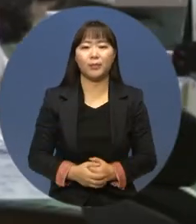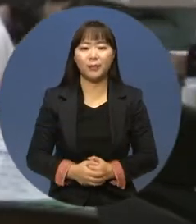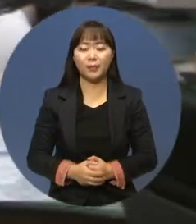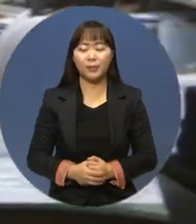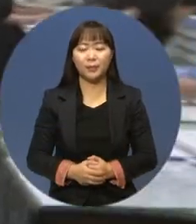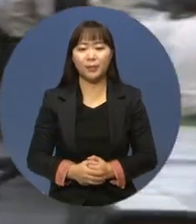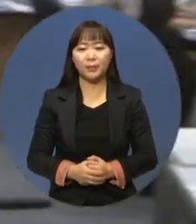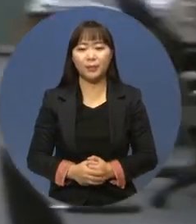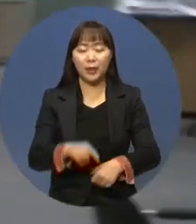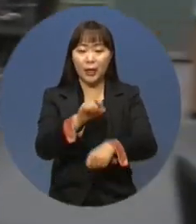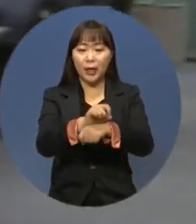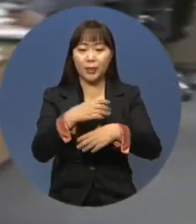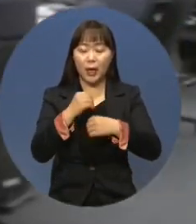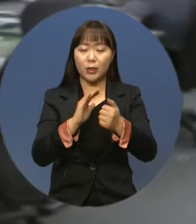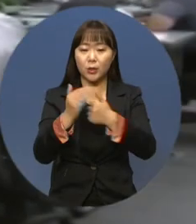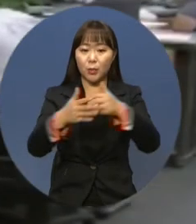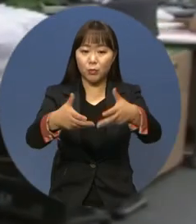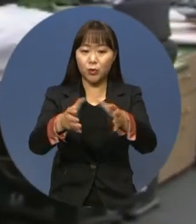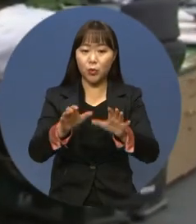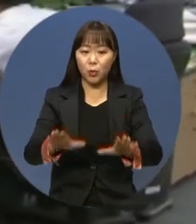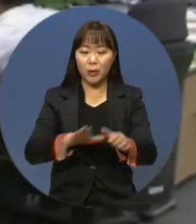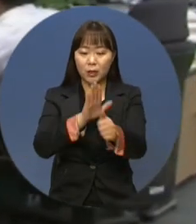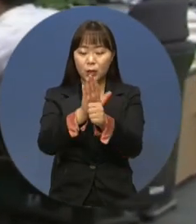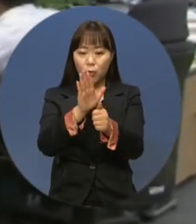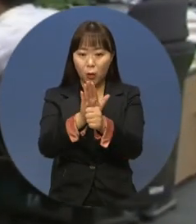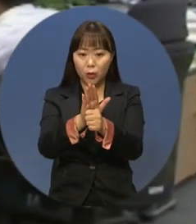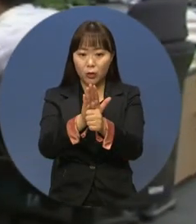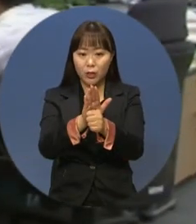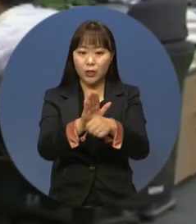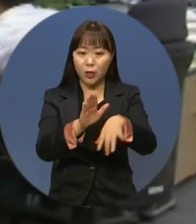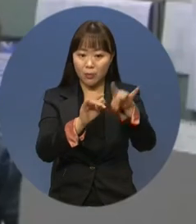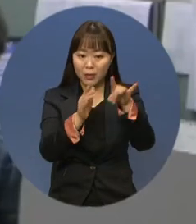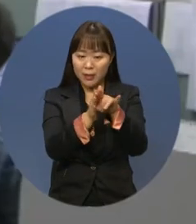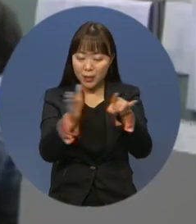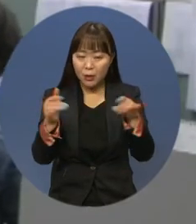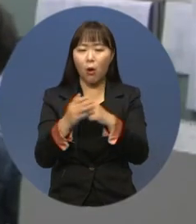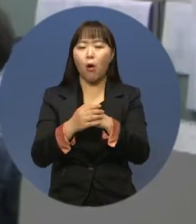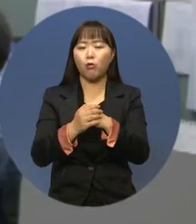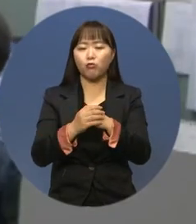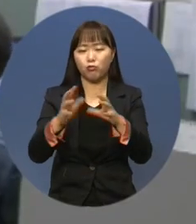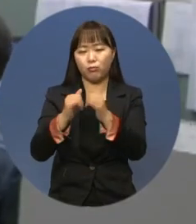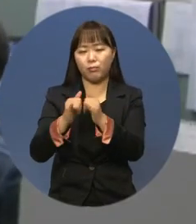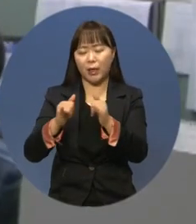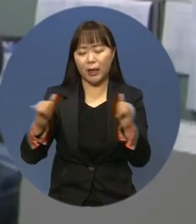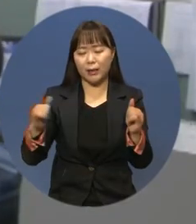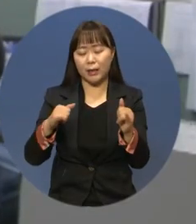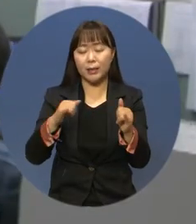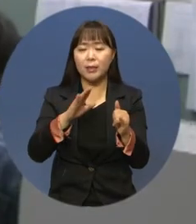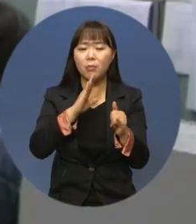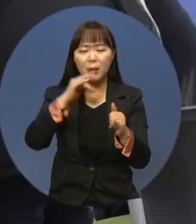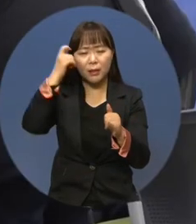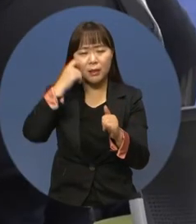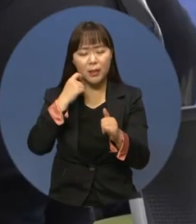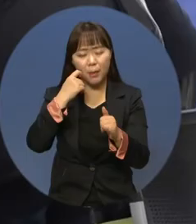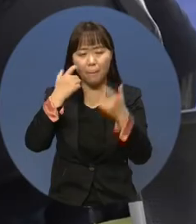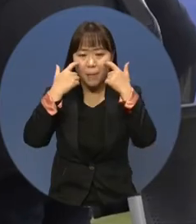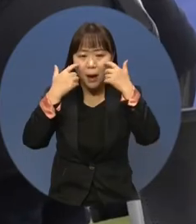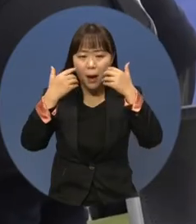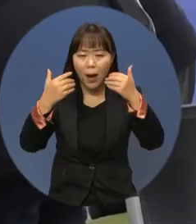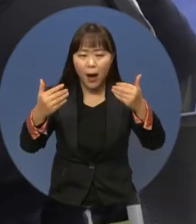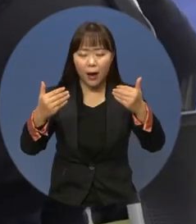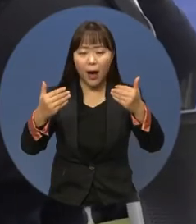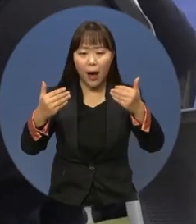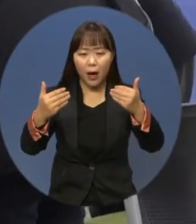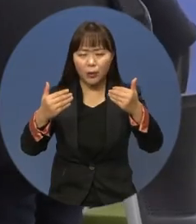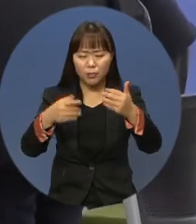한편 행정안전부는 이번 지원을 시작으로 국민이 체감할 수 있는 민원 서비스 개발에 박차를 가할